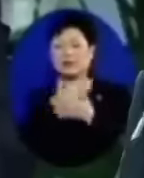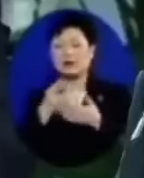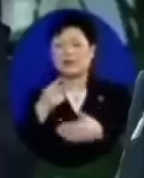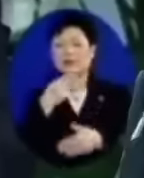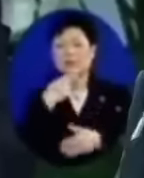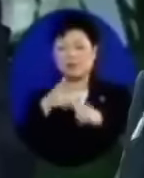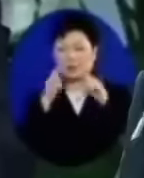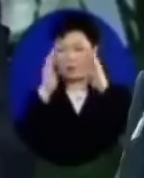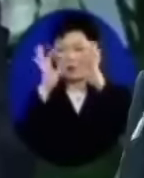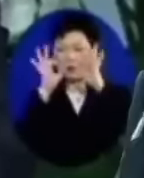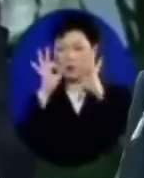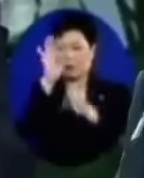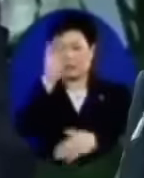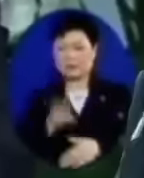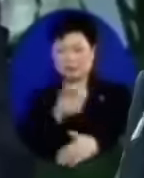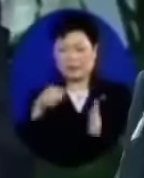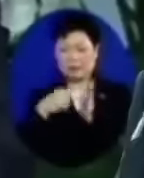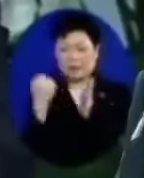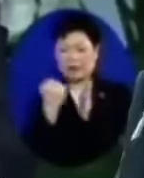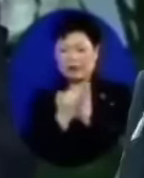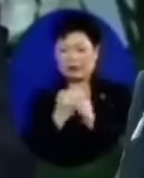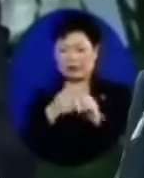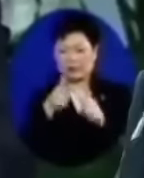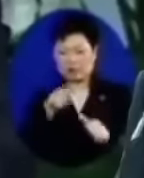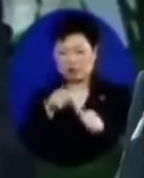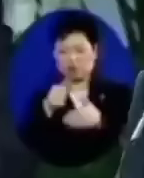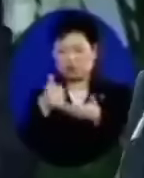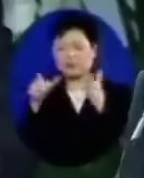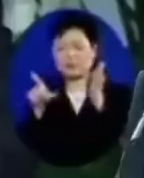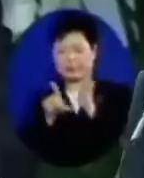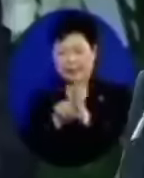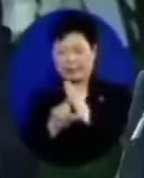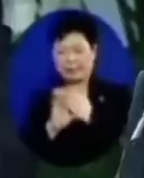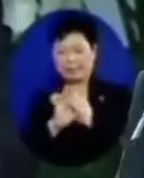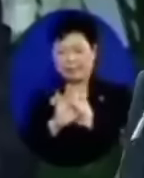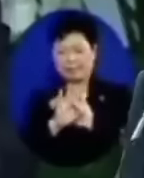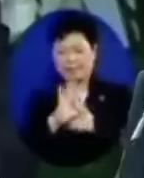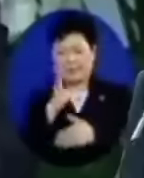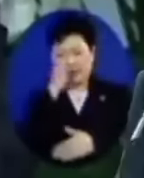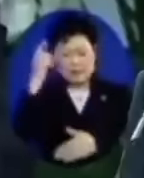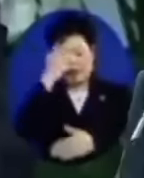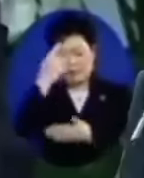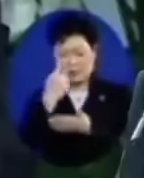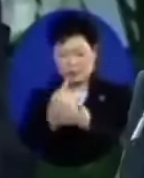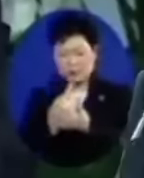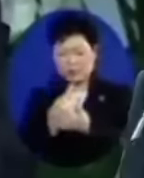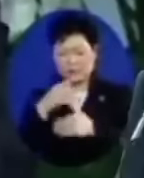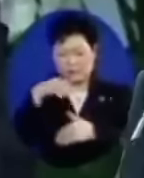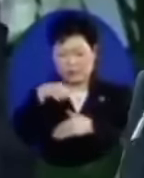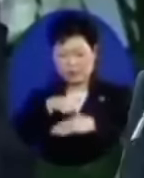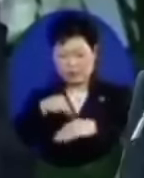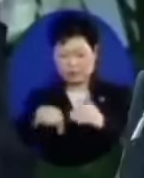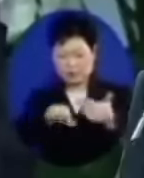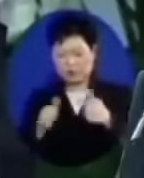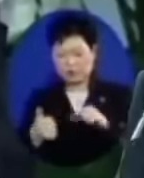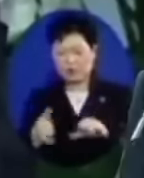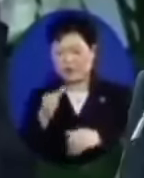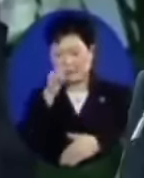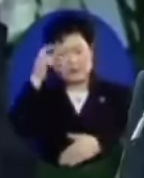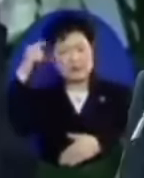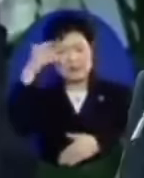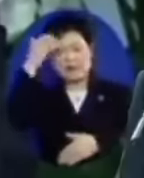바라보고 십자가에 못 박인 예수님을 구주로 믿으면 성령이 오셔서 육속에 죽어있는